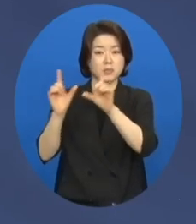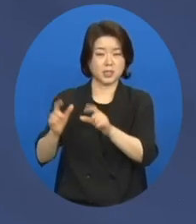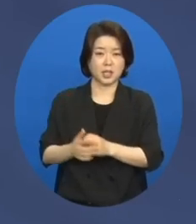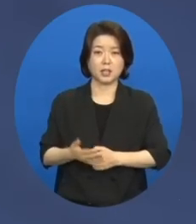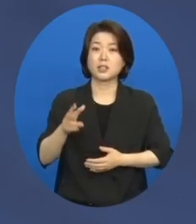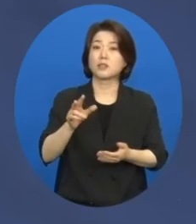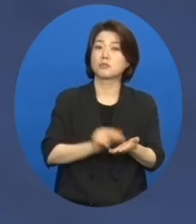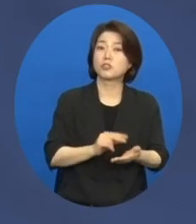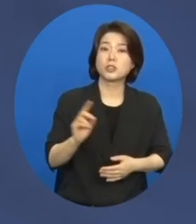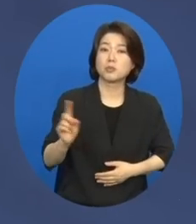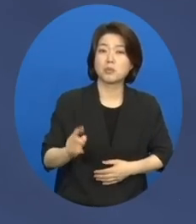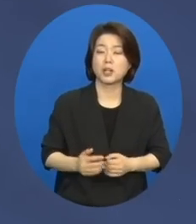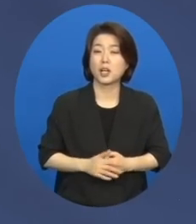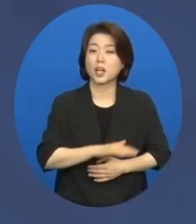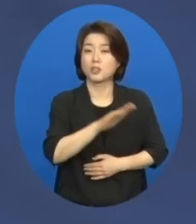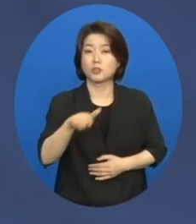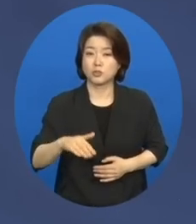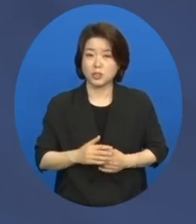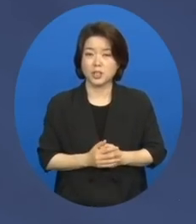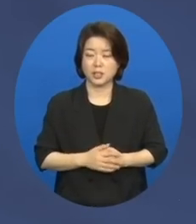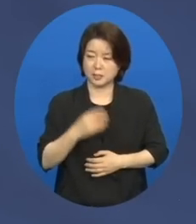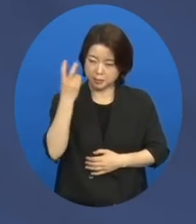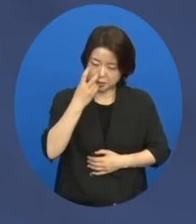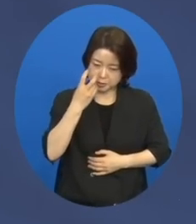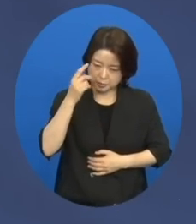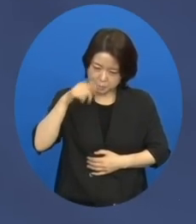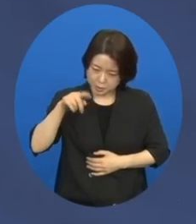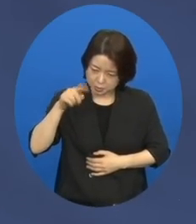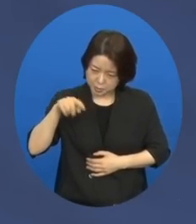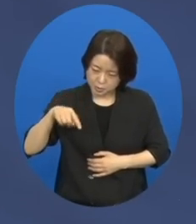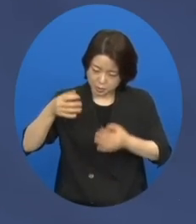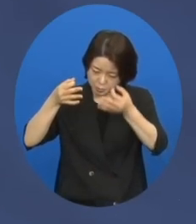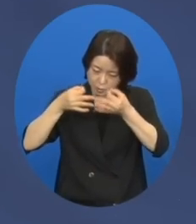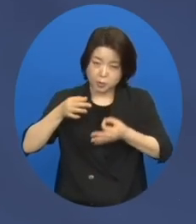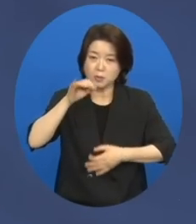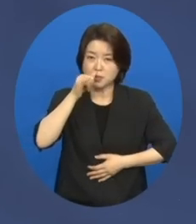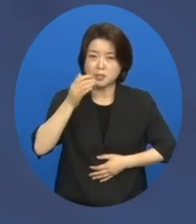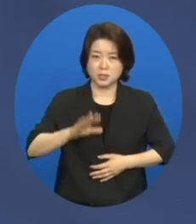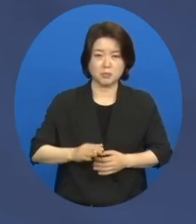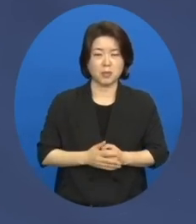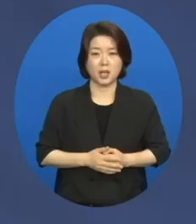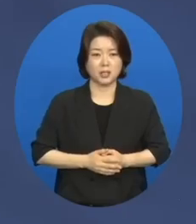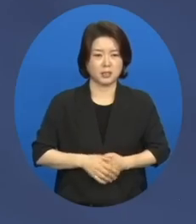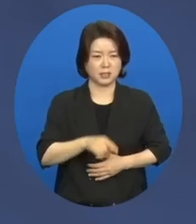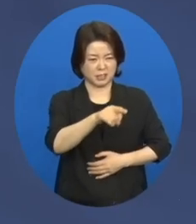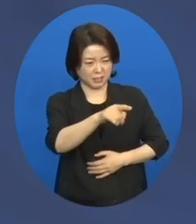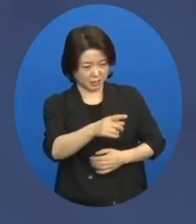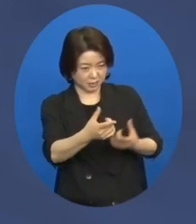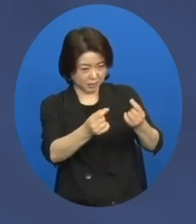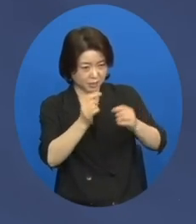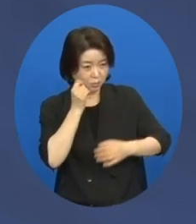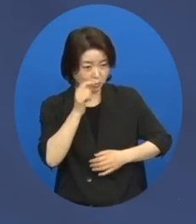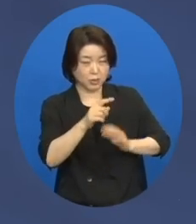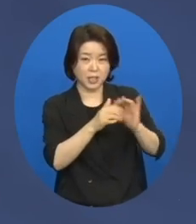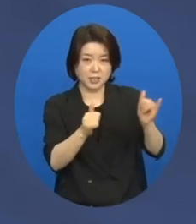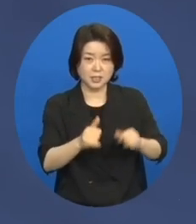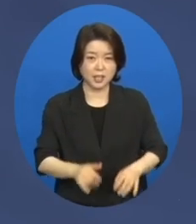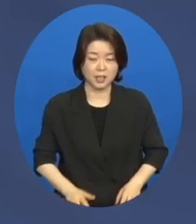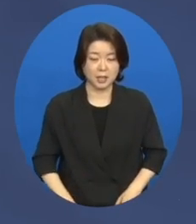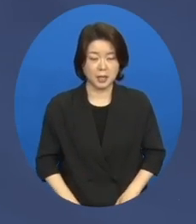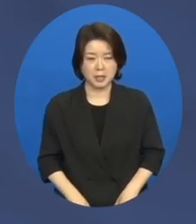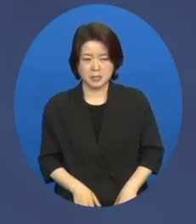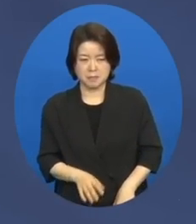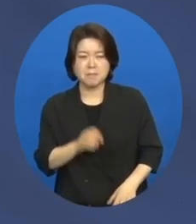문제는 이렇게 저희를 점검하고 그리고 막 다른 사람에게 그렇지 못한 사람들에게 뭐 대놓고